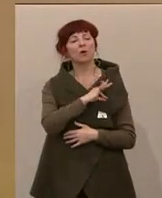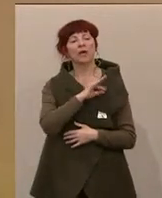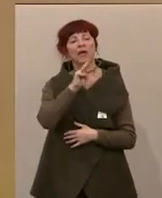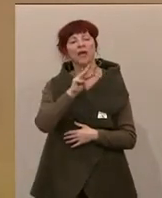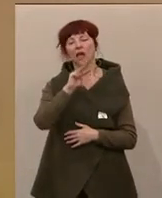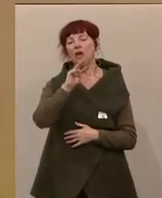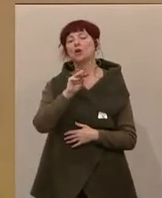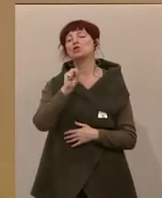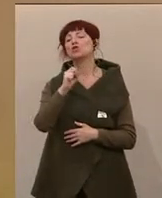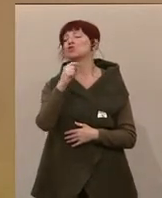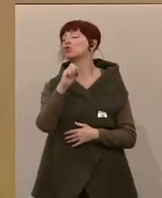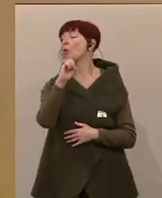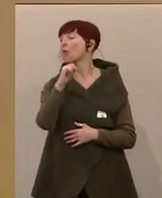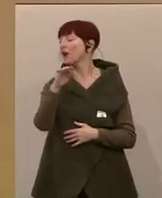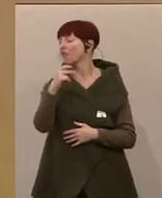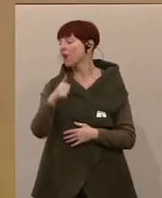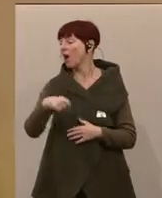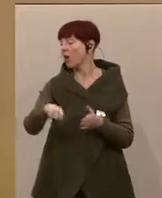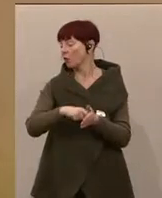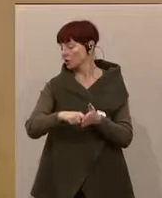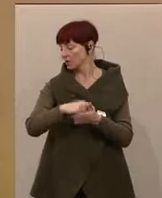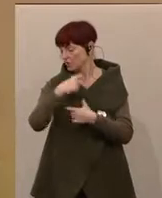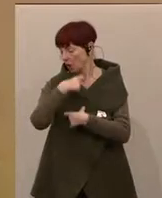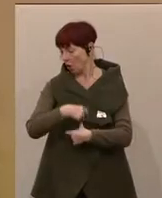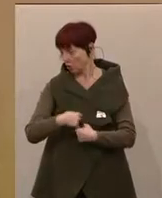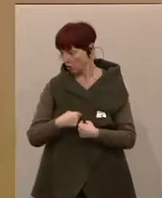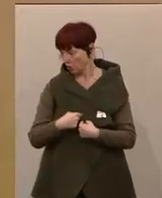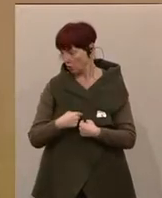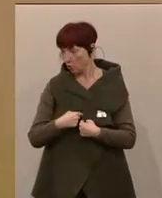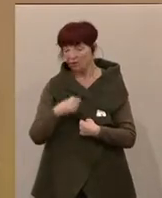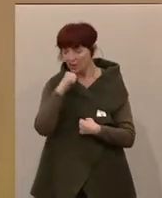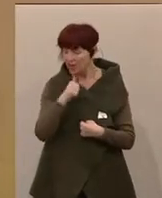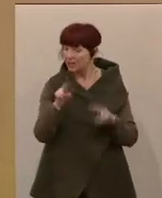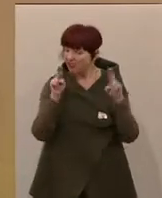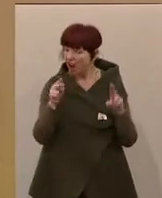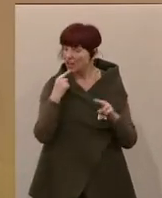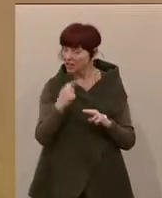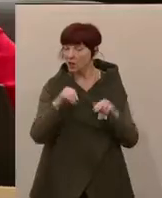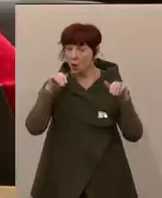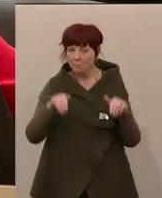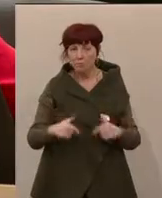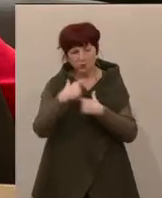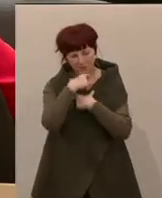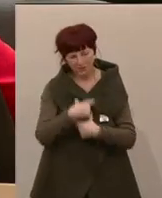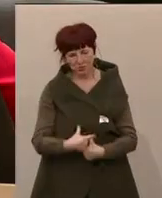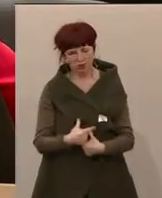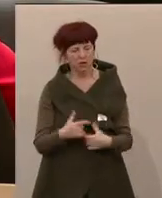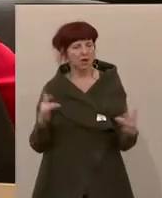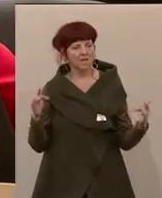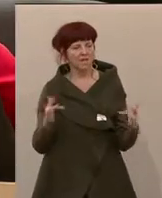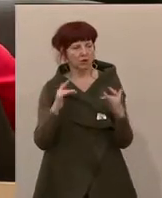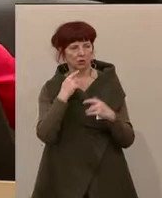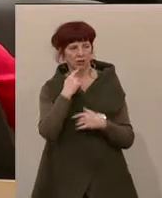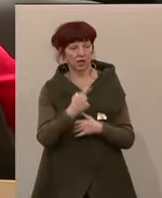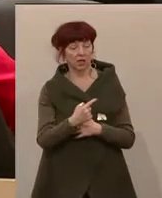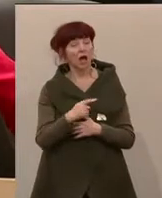berichtigt hat und wieder die Unwahrheit gesagt hat, muss ich die persönliche Erwiderung machen. Im Paragraph, der Kollege Stöger